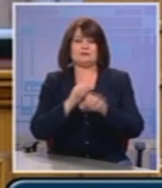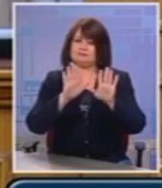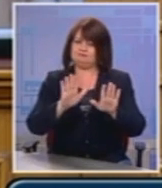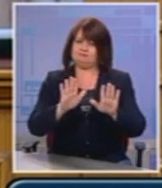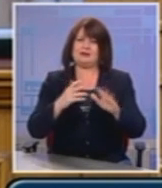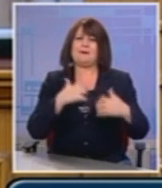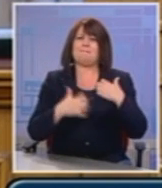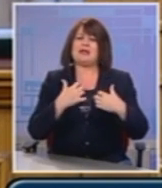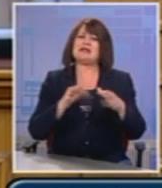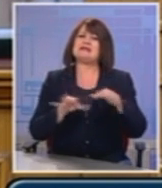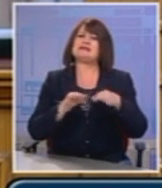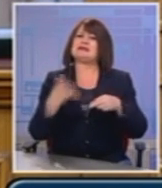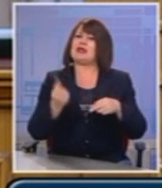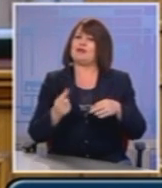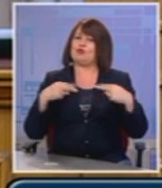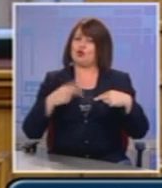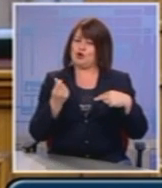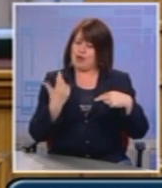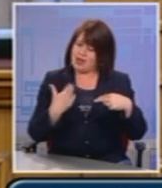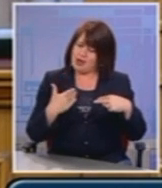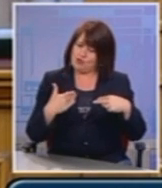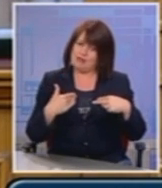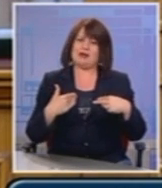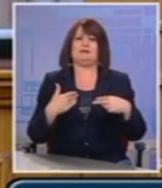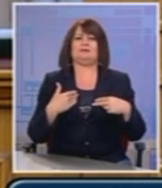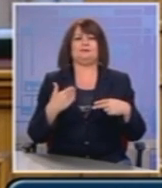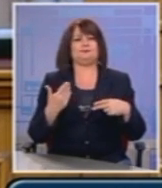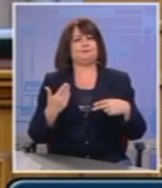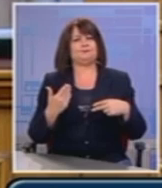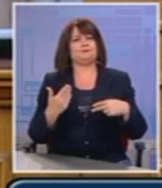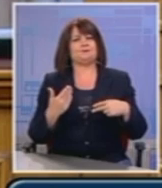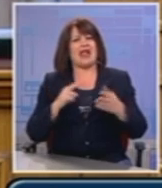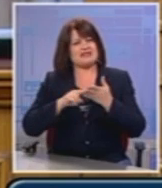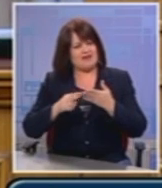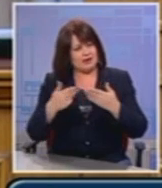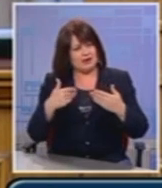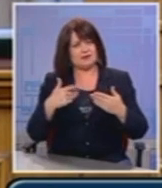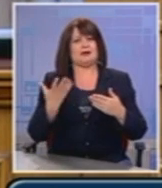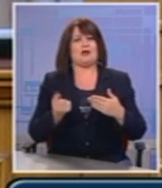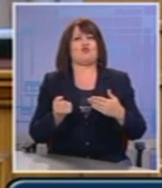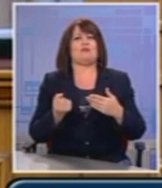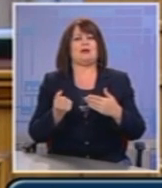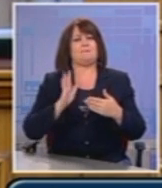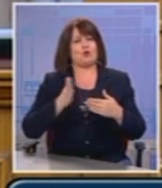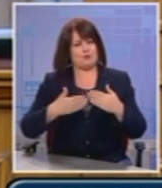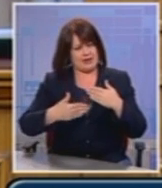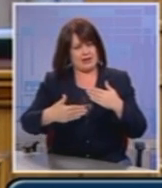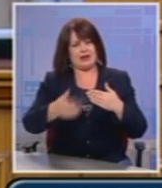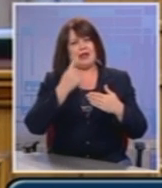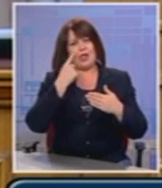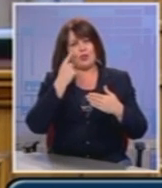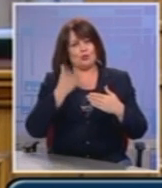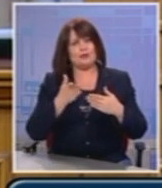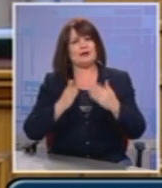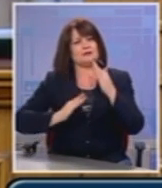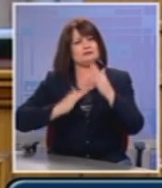ότι έχουμε σχεδιασμό στο υπουργείο υπάρχει ένας σχεδιασμός ο οποίος θα μας δώσει τη δυνατότητα σε λίγο χρονικό διάστημα να τον